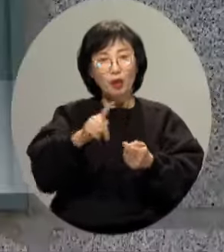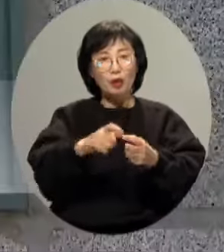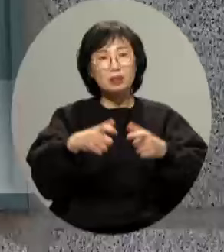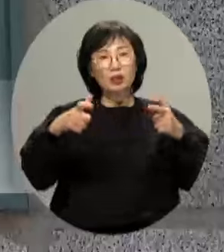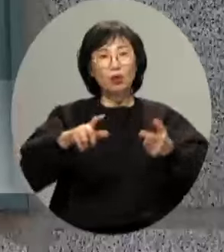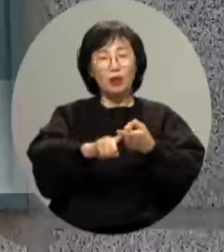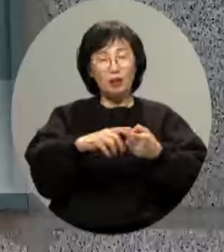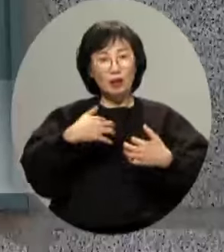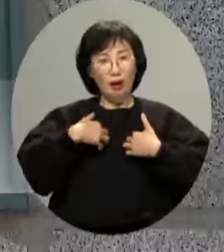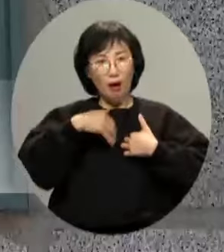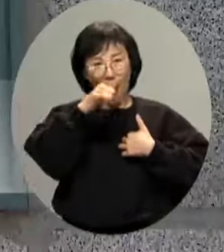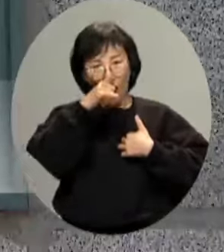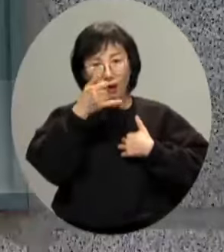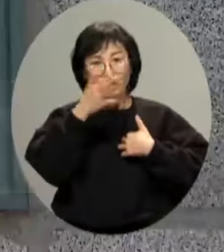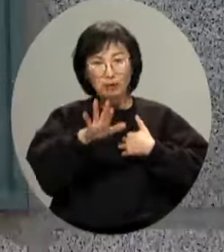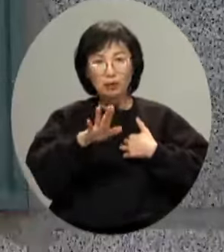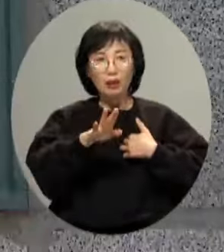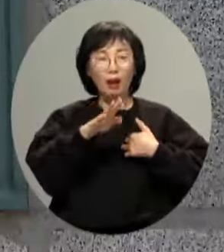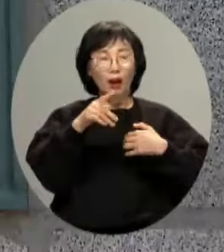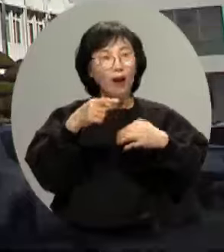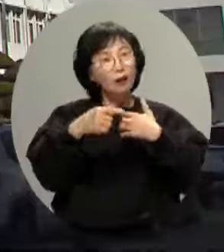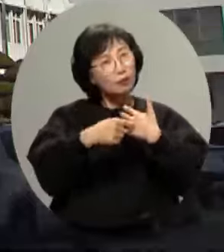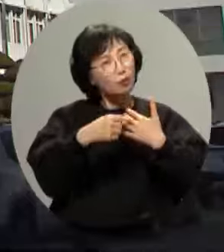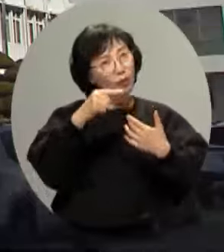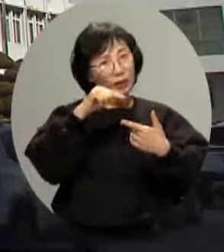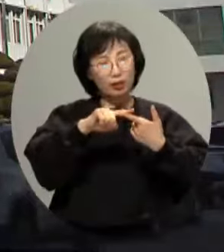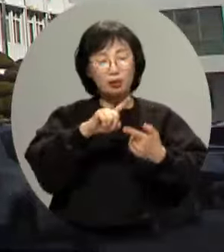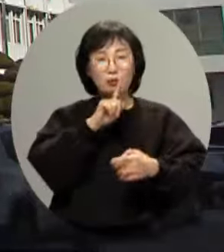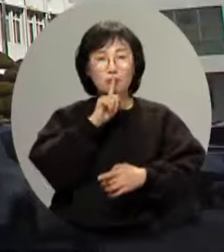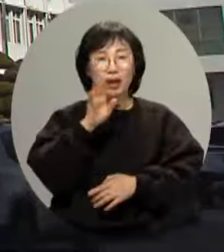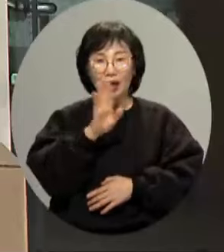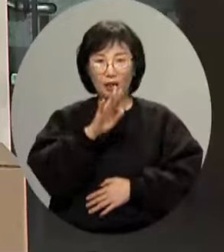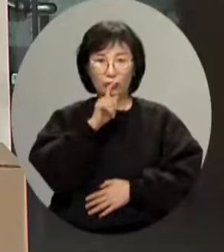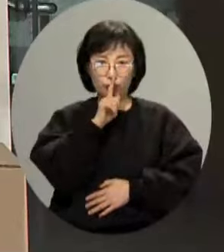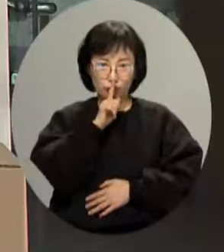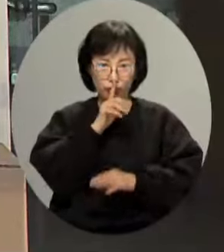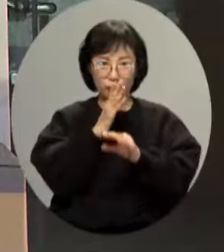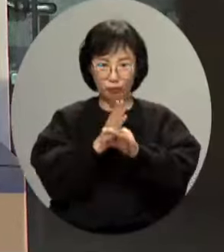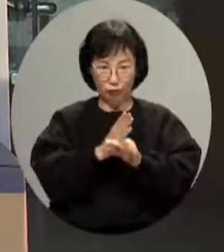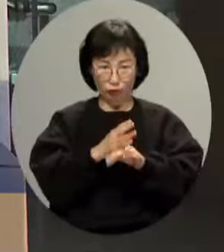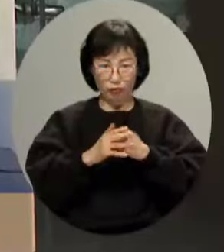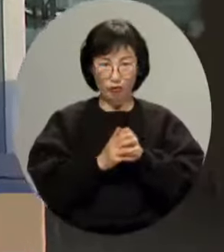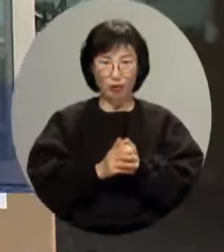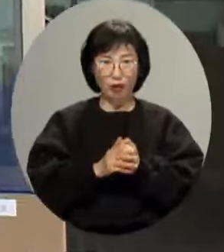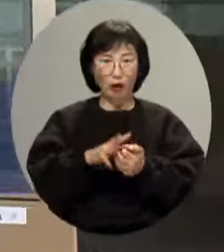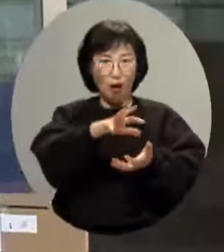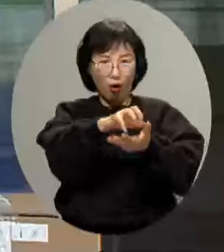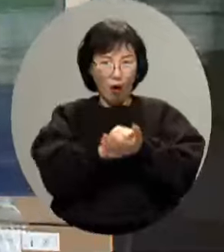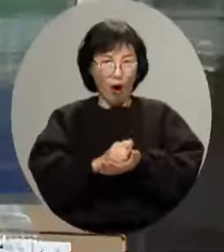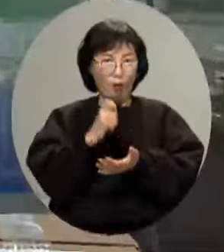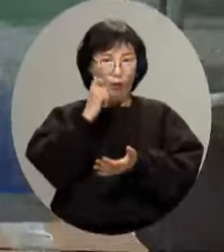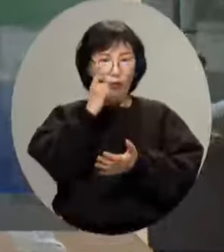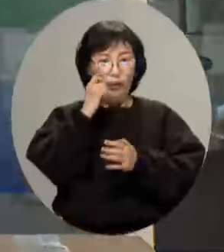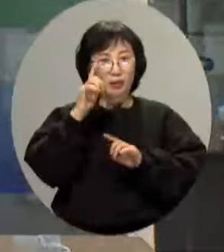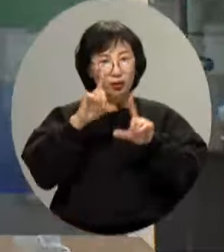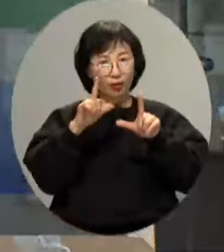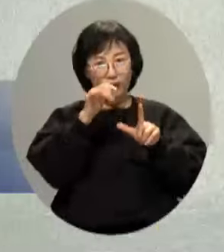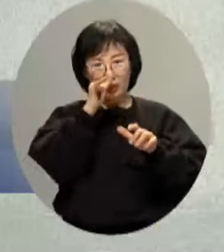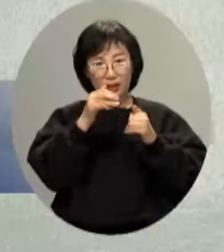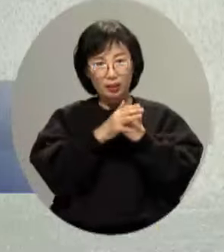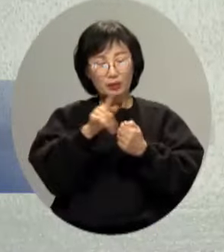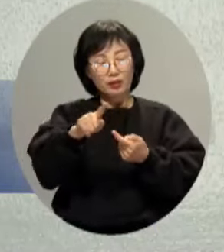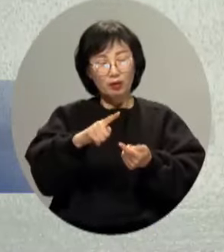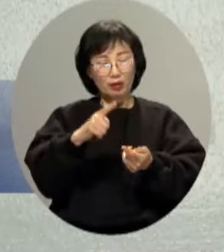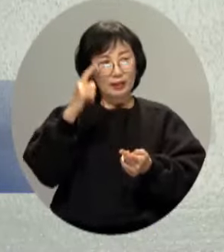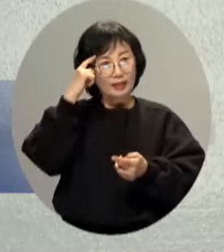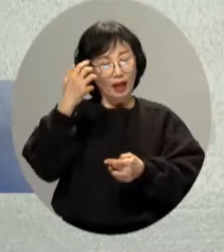반기면서도 희망 증원 규모는 쉬쉬하는 분위기입니다. 채용을 못하는데 신청할 수 있는 건 아니니까는요. 그건 이제 그거를 염두에